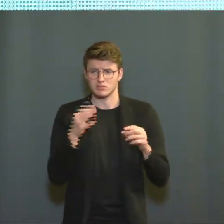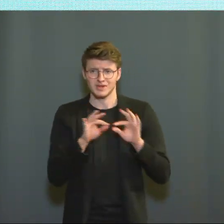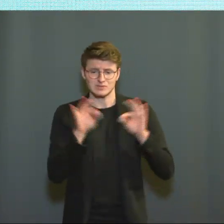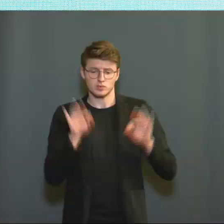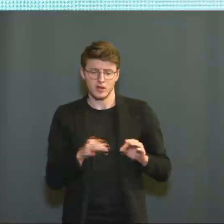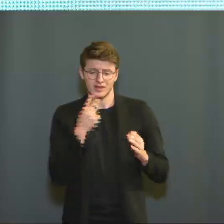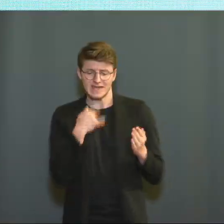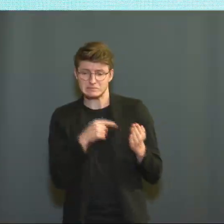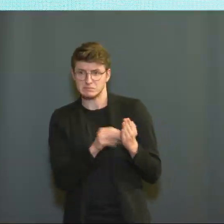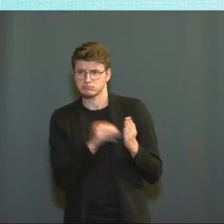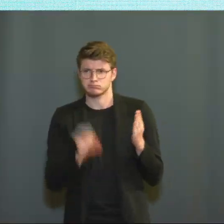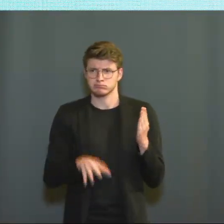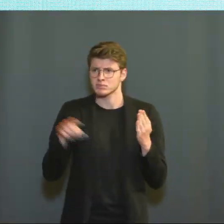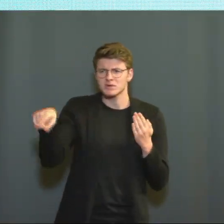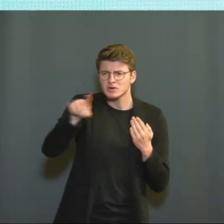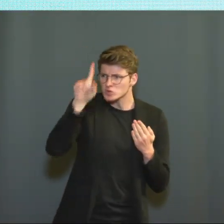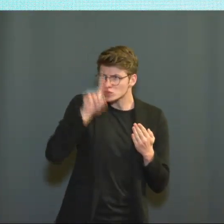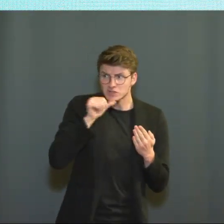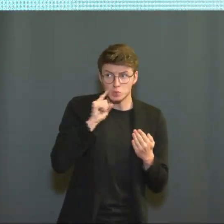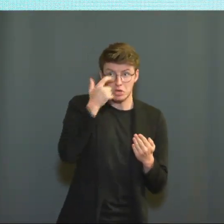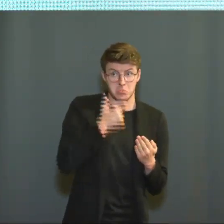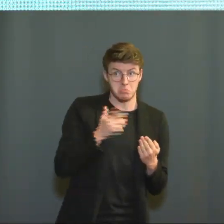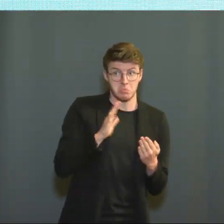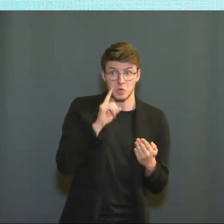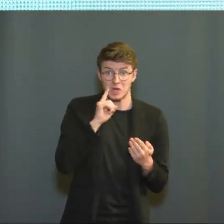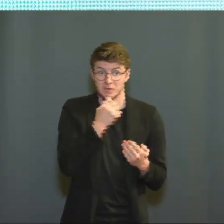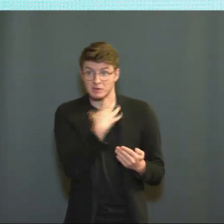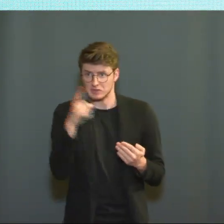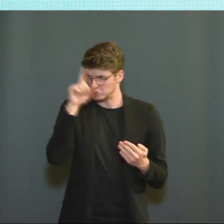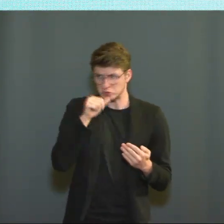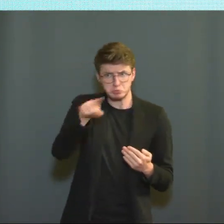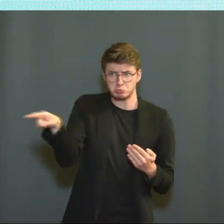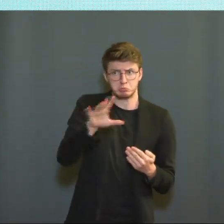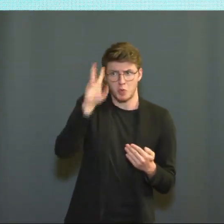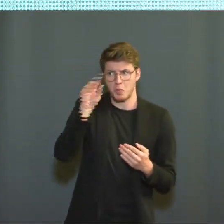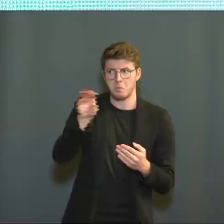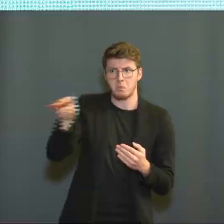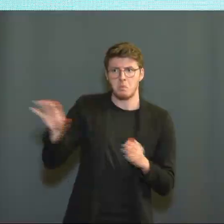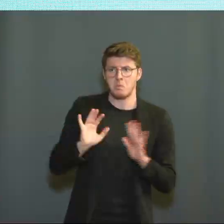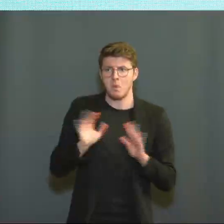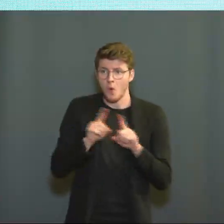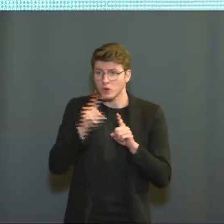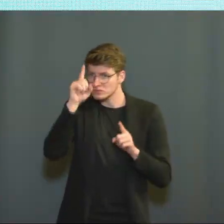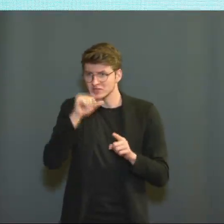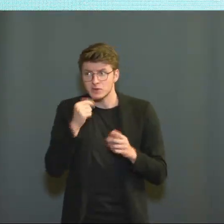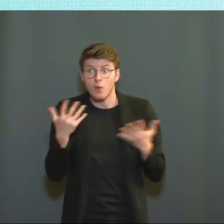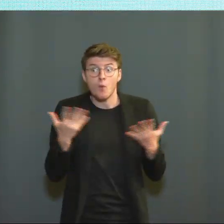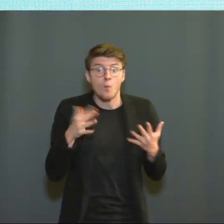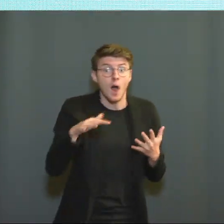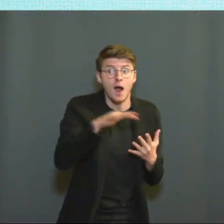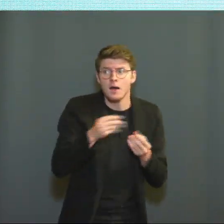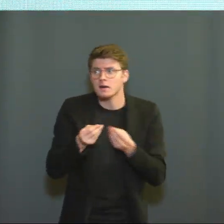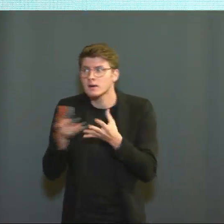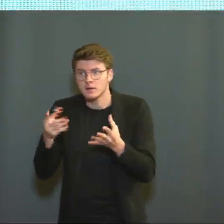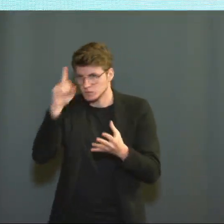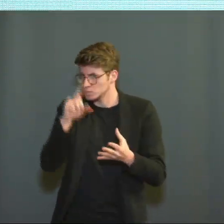wie hen verwittigt, dus wie besmet is. En ze vernemen ook niet waar de besmetting heeft plaatsgehad. Alleen